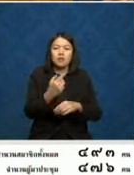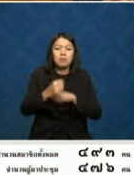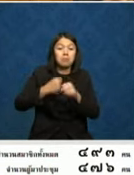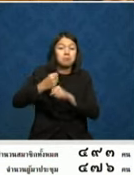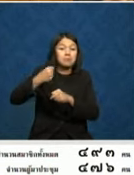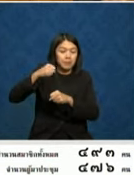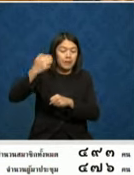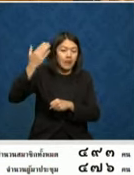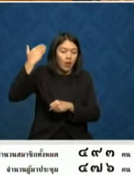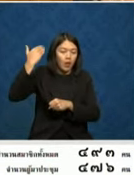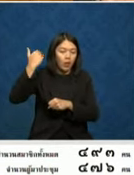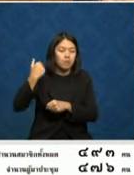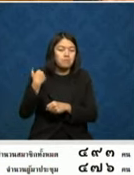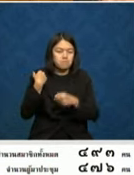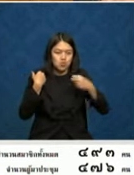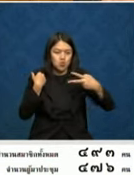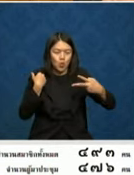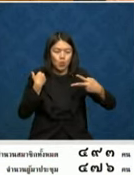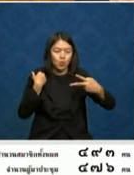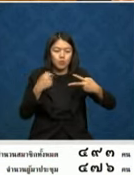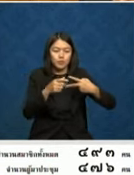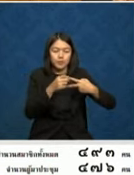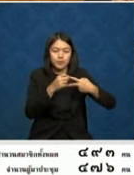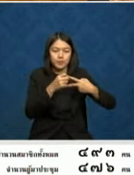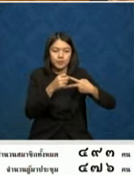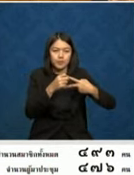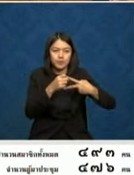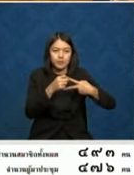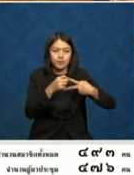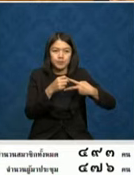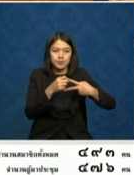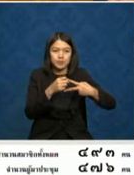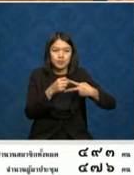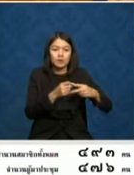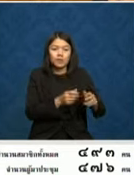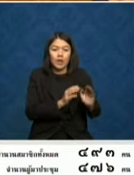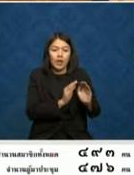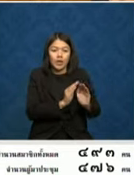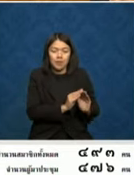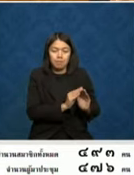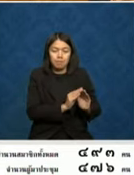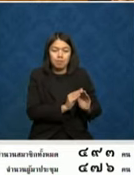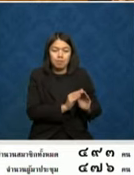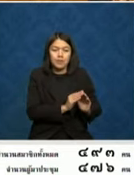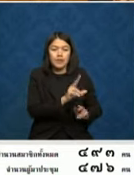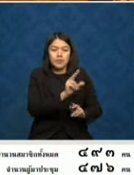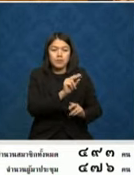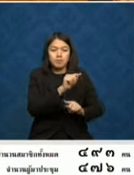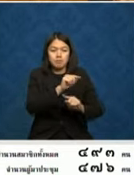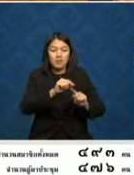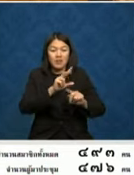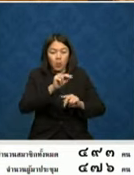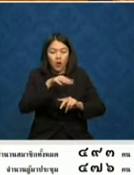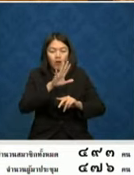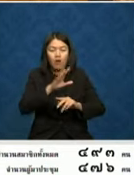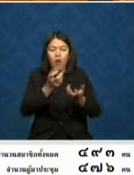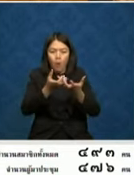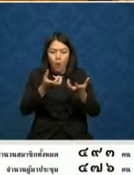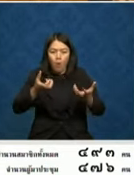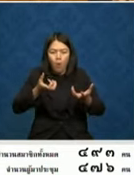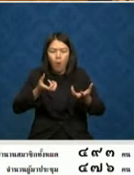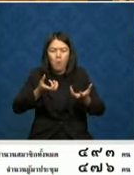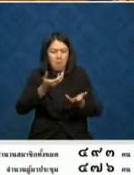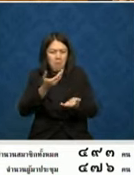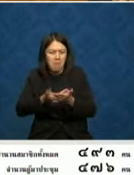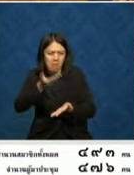านมามันมี2สาเหตุสำคัญหนึ่งก็คือการจัดเก็บจำนวนมาก30กว่าเปอร์เซ็นต์เนี่ยนะครับเป็นสินค้าที่มีมูลค่